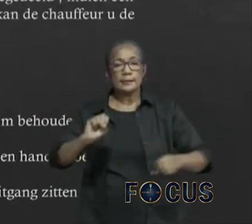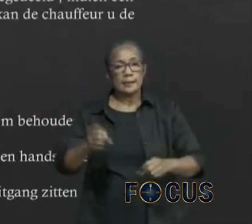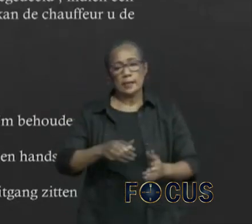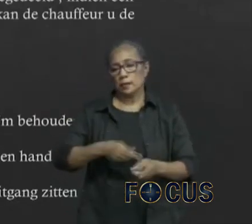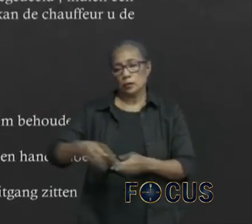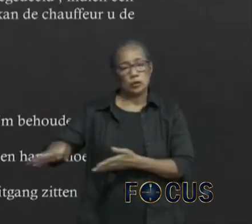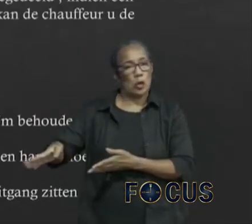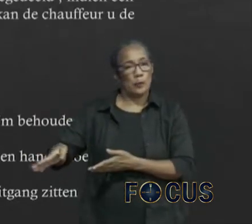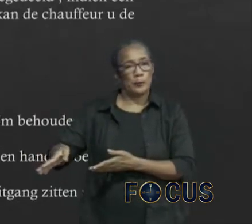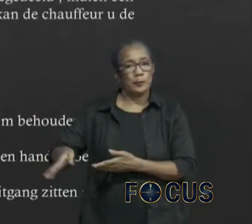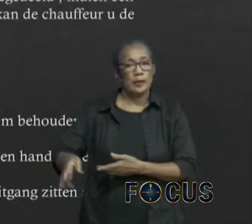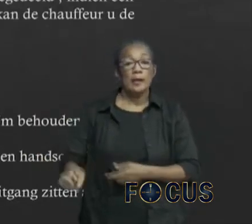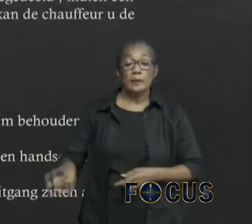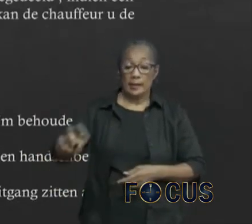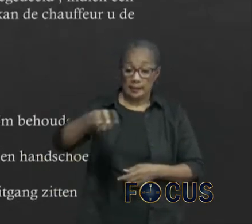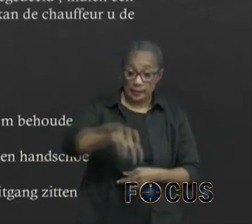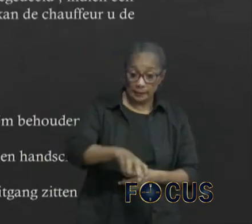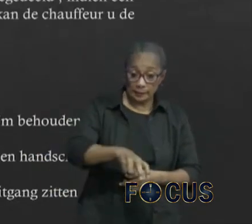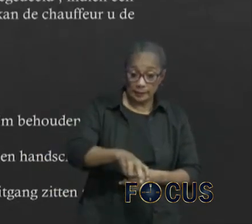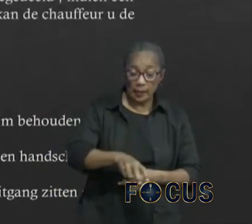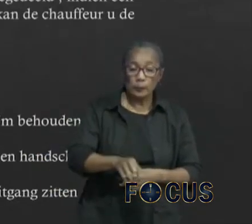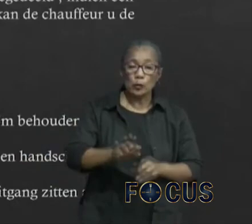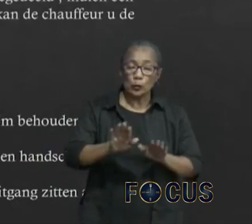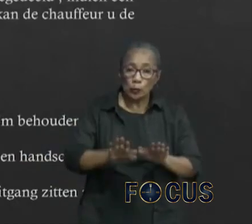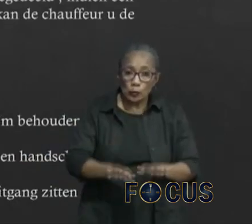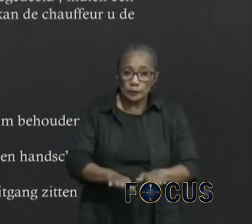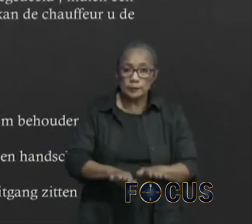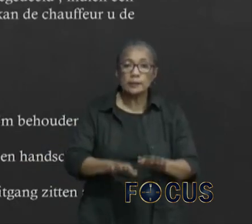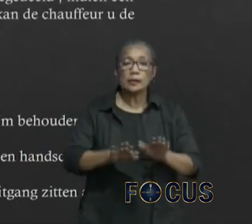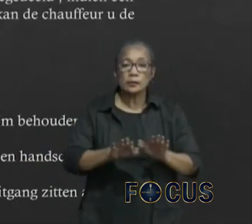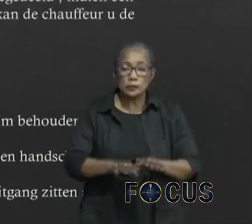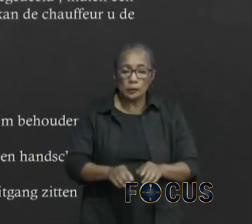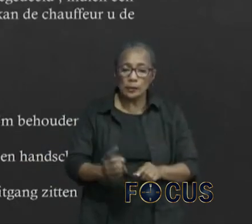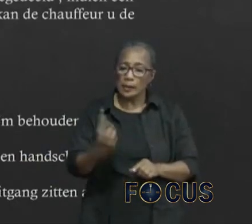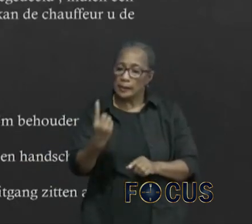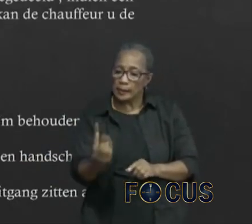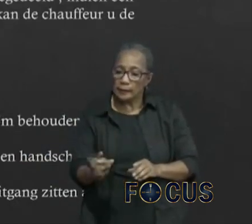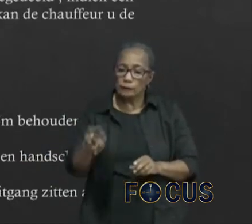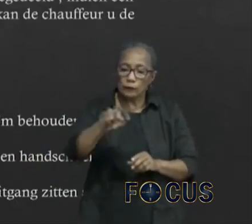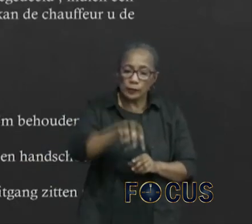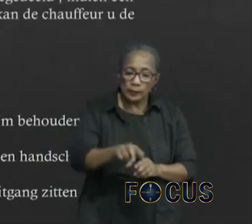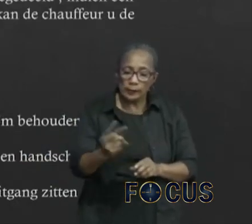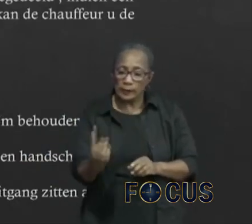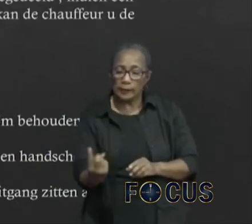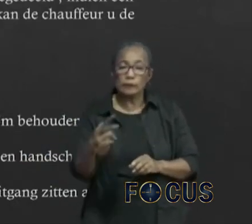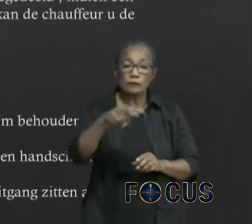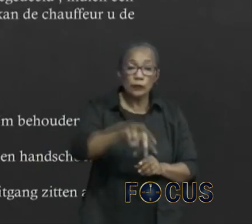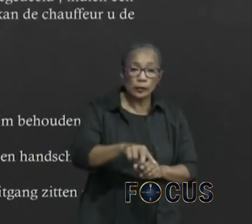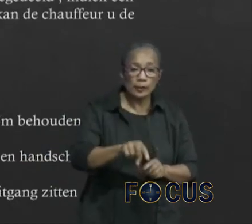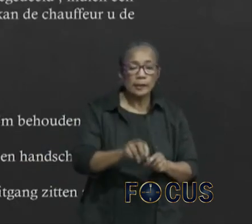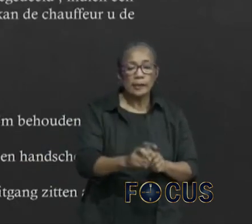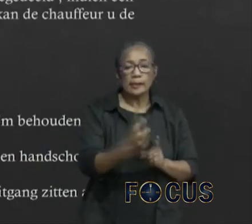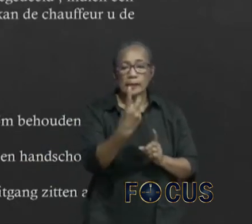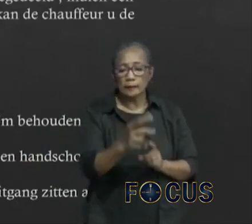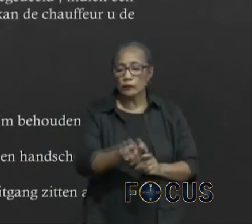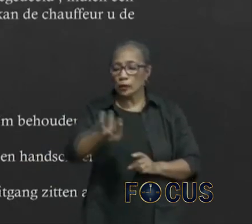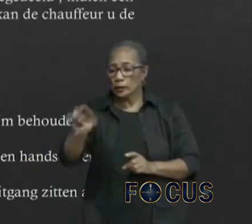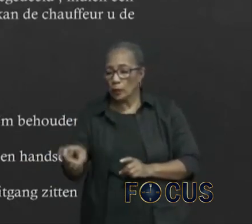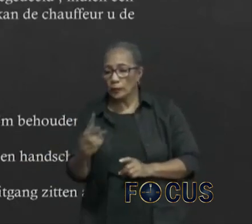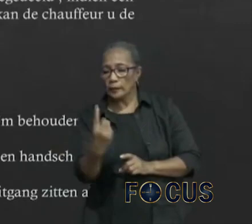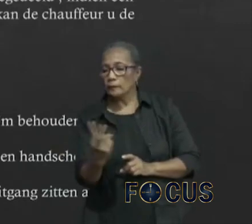en uitstap, stap in, stap voets, stap één voor één in en stap ook weer één voor één